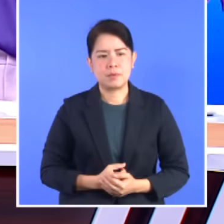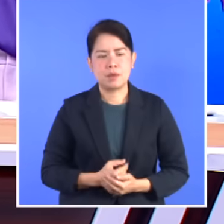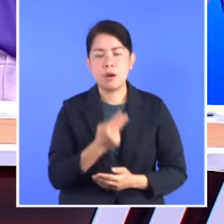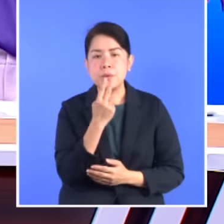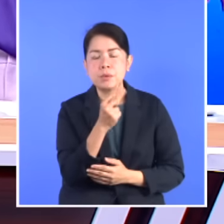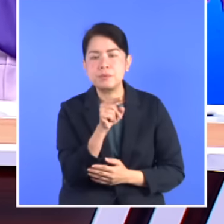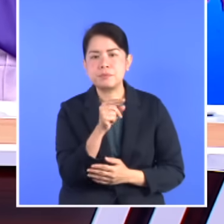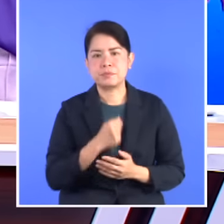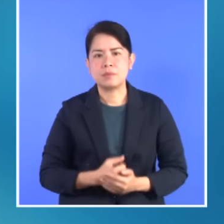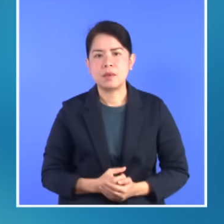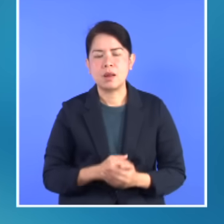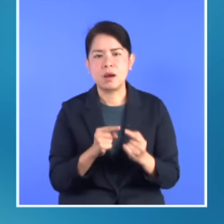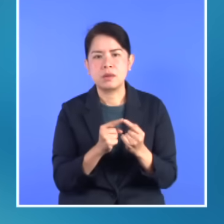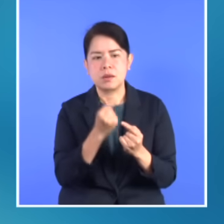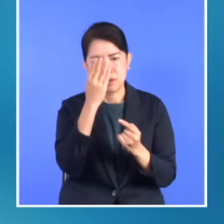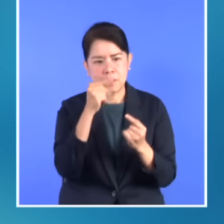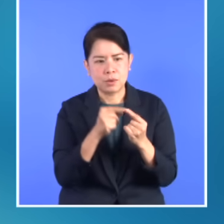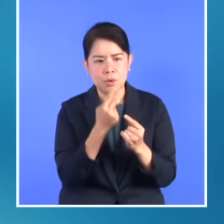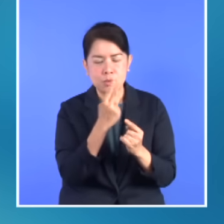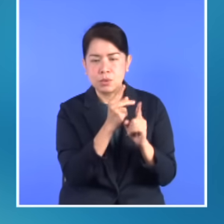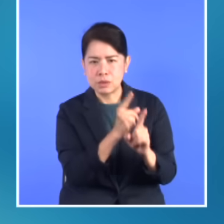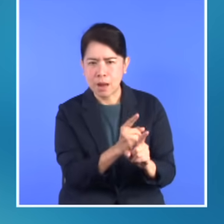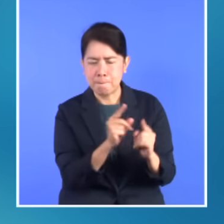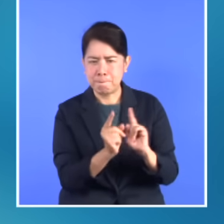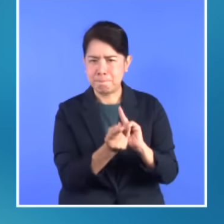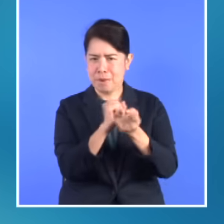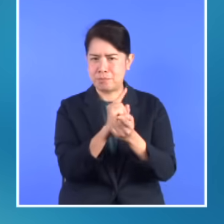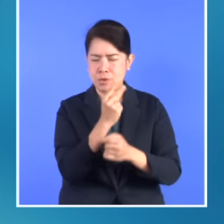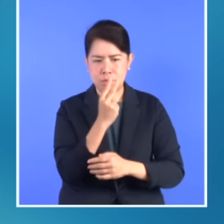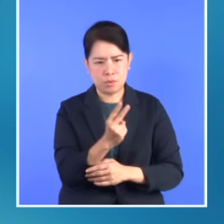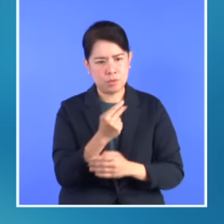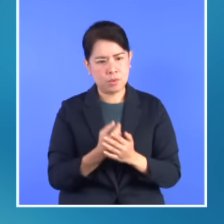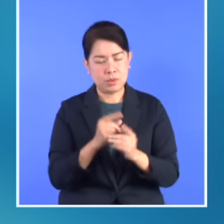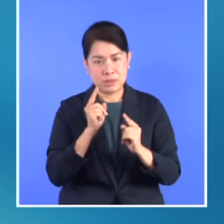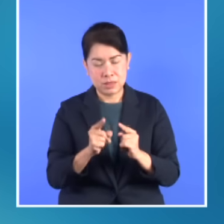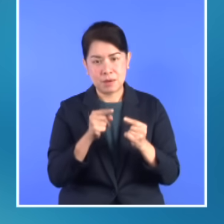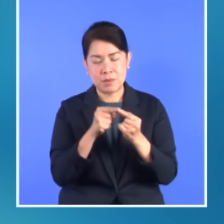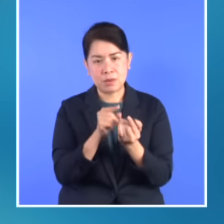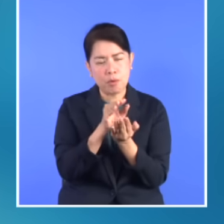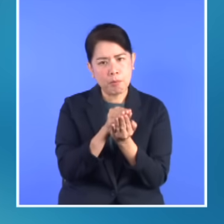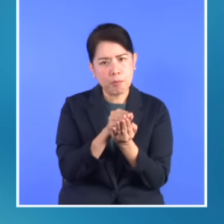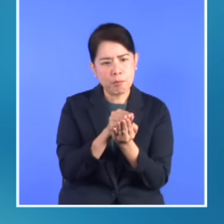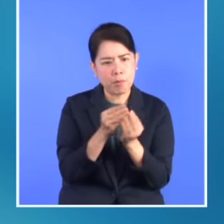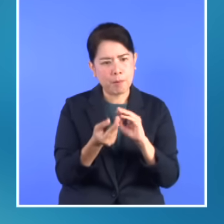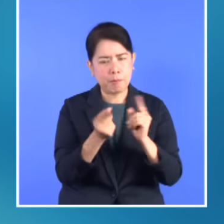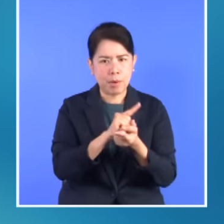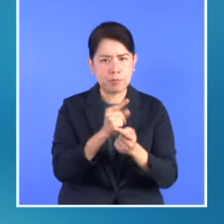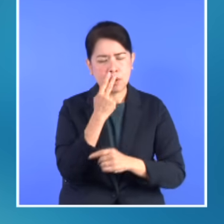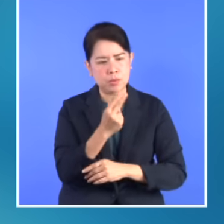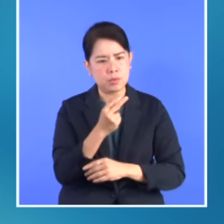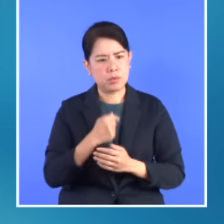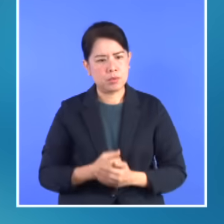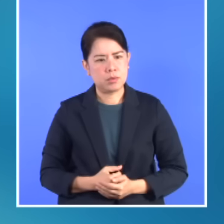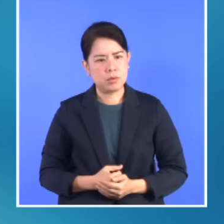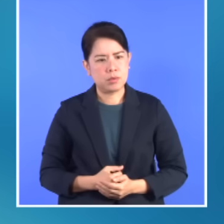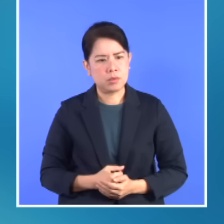ติแล้วตุ๊กแกต้องกิน ถู กต ้ อง นะใช่แต่นี่มันกลับกันนะคะกลายเป็นว่าเขียดมาคาบหัวตุ๊กแก เหมือนเขียดมันสู้นะ ใช่ค่ะ เขียดต